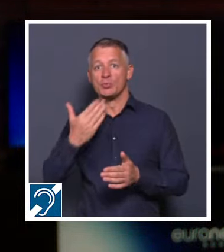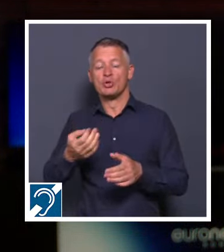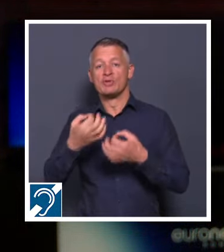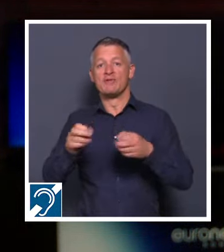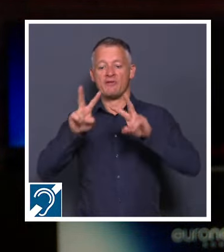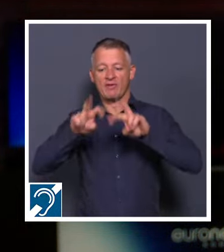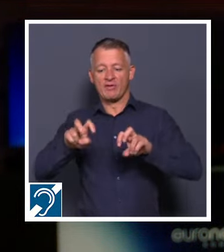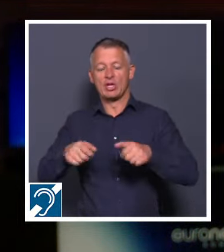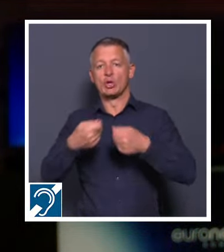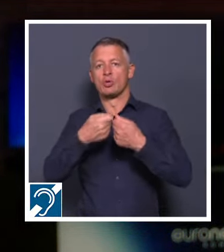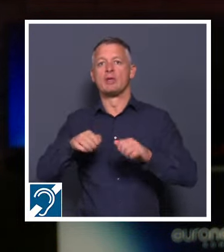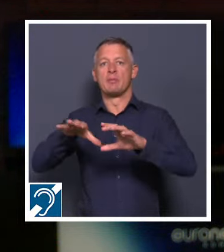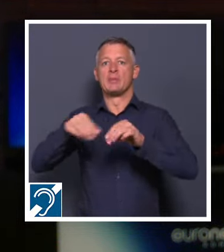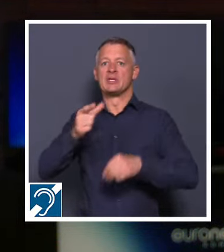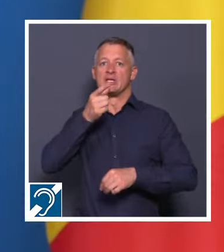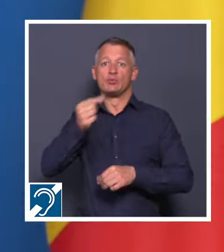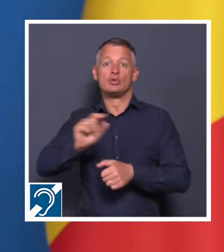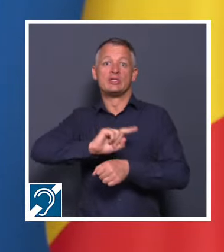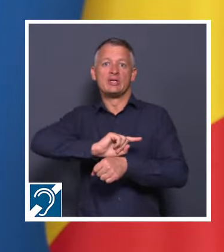răspuns cât mai rapid.